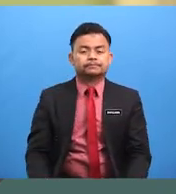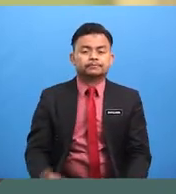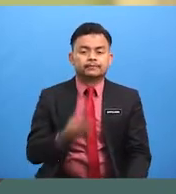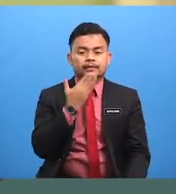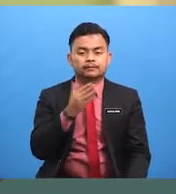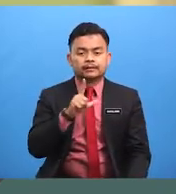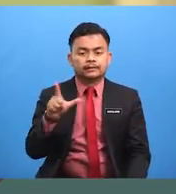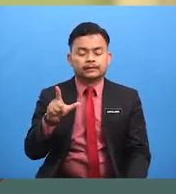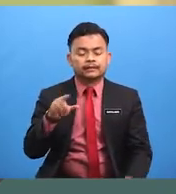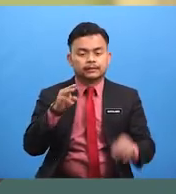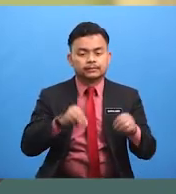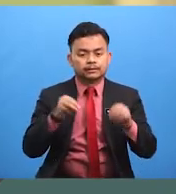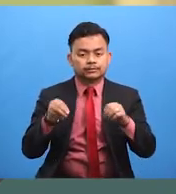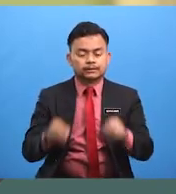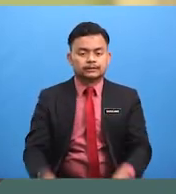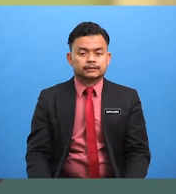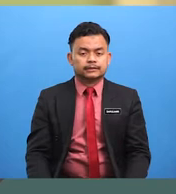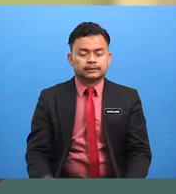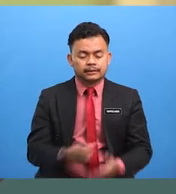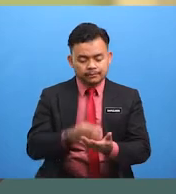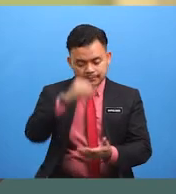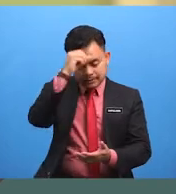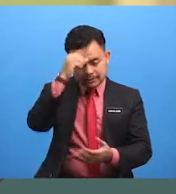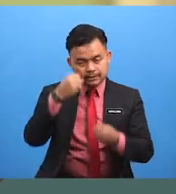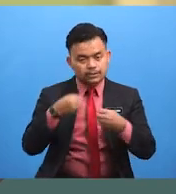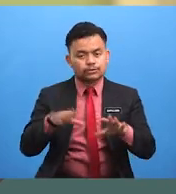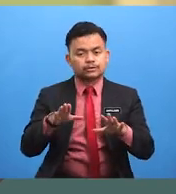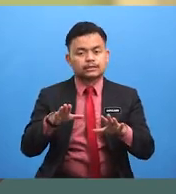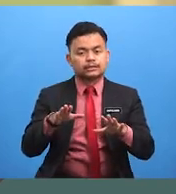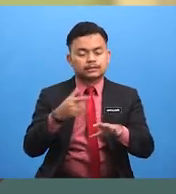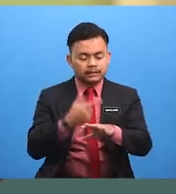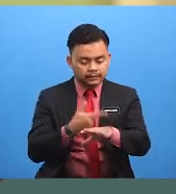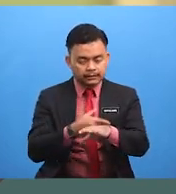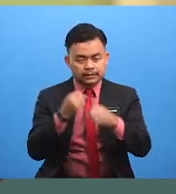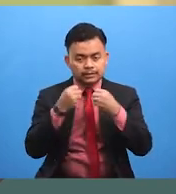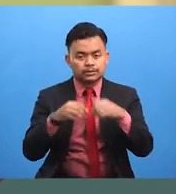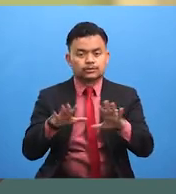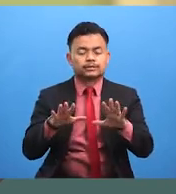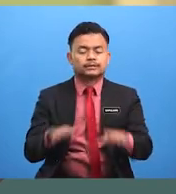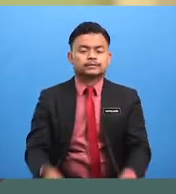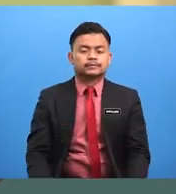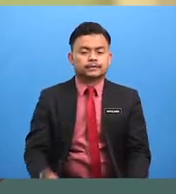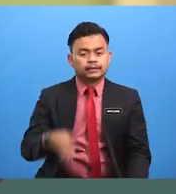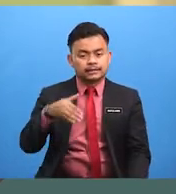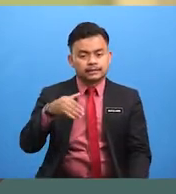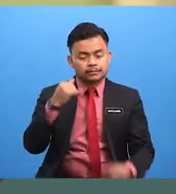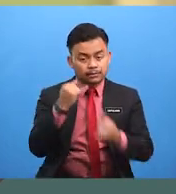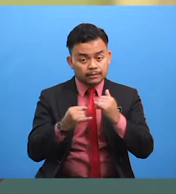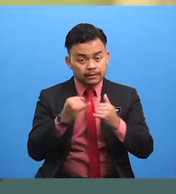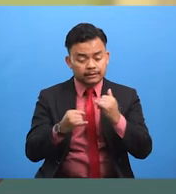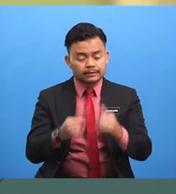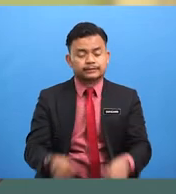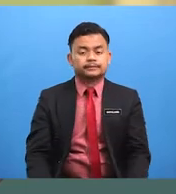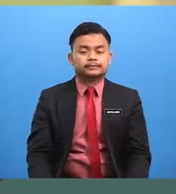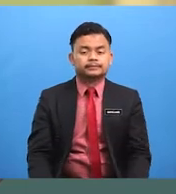Baiklah murid-murid, belajar sudah, buat latihan pun sudah. Sebelum kita mengakhiri